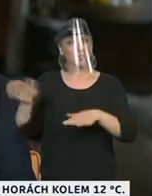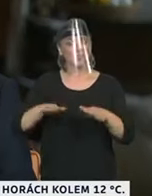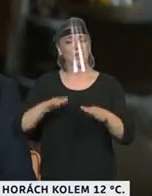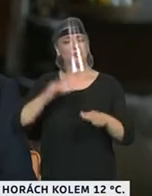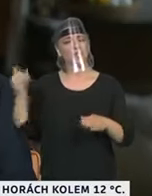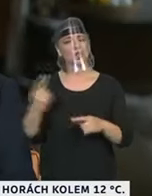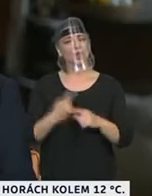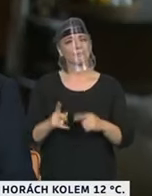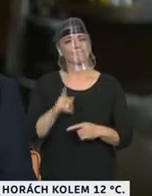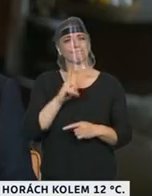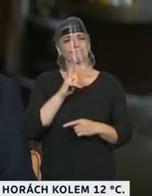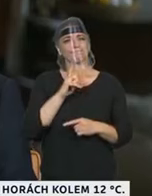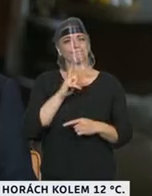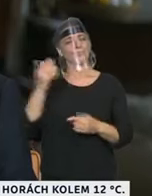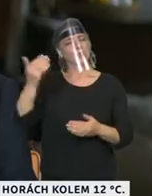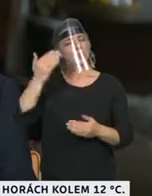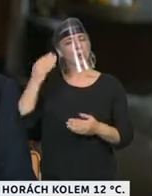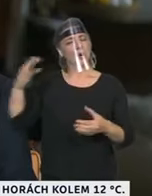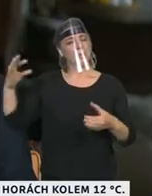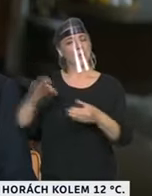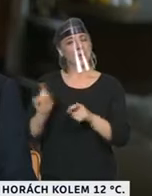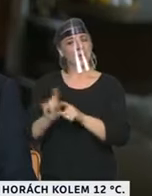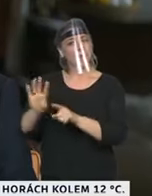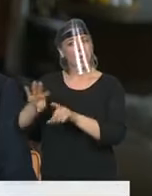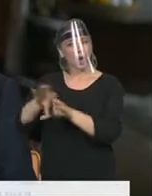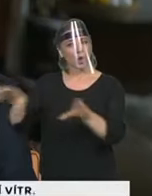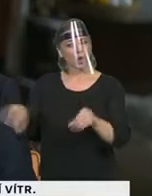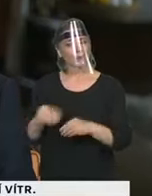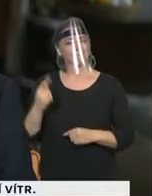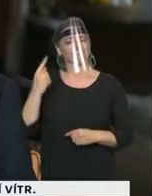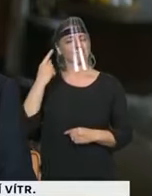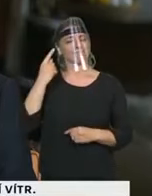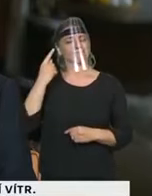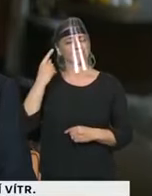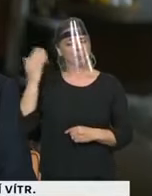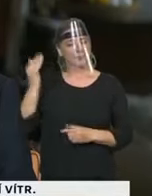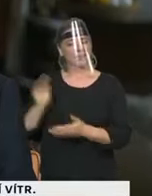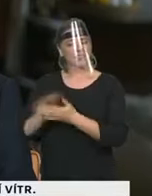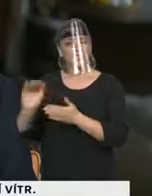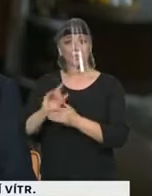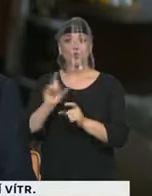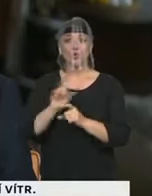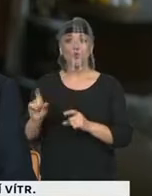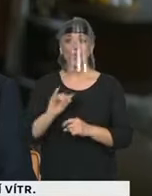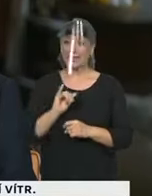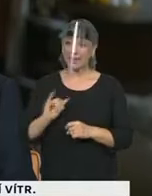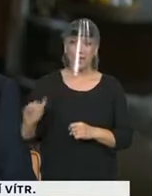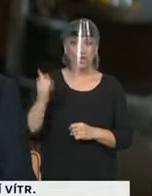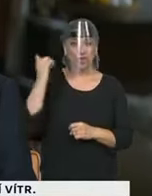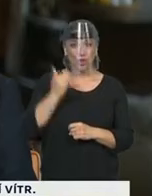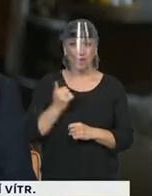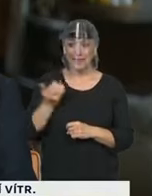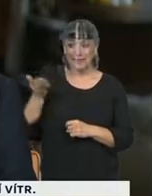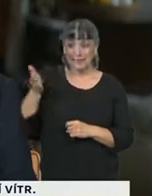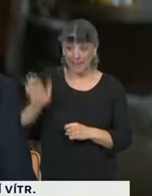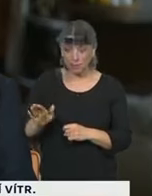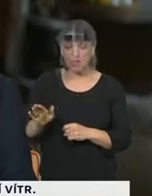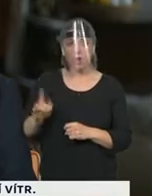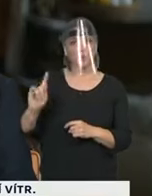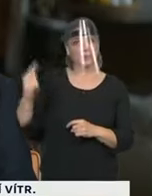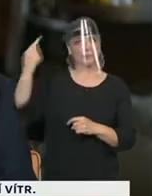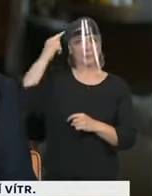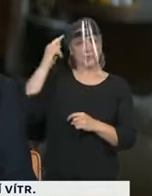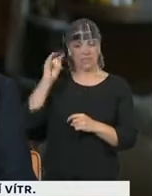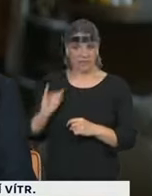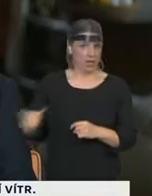ticha a myslím i na jejich blízké. Na každém jednom životě nám totiž musí záležet. V minulém projevu